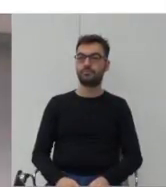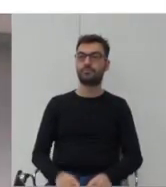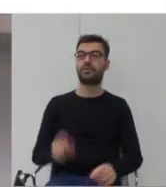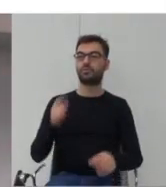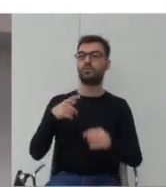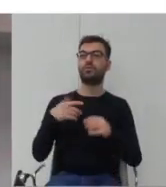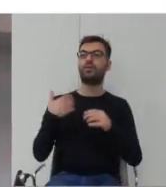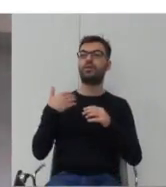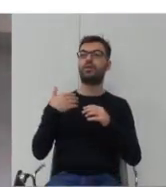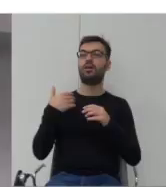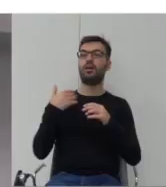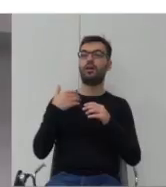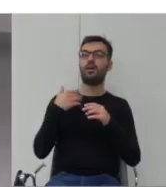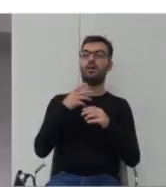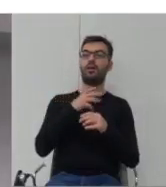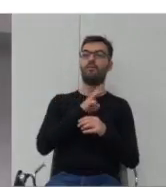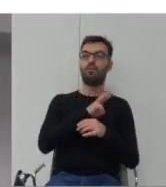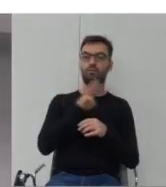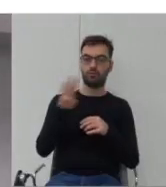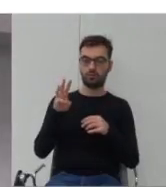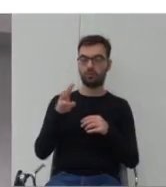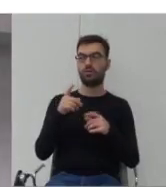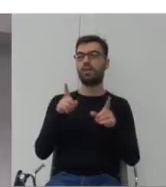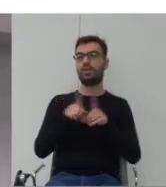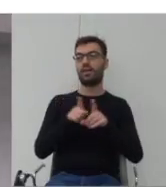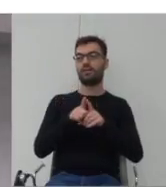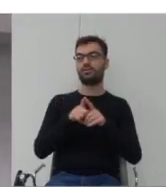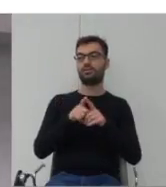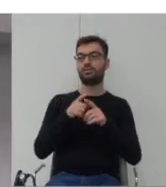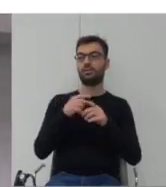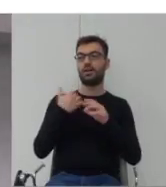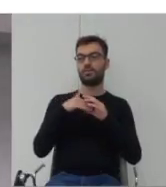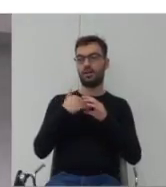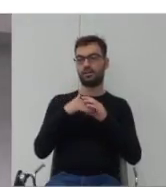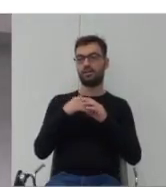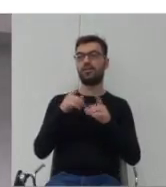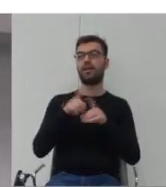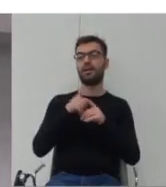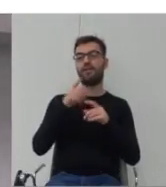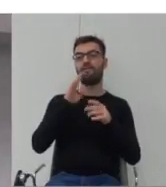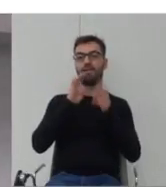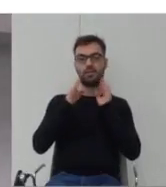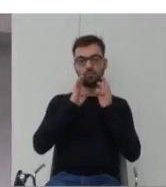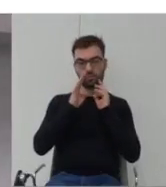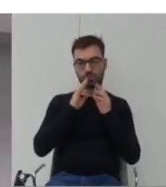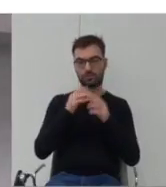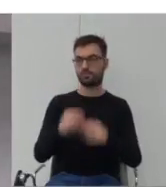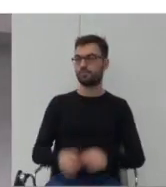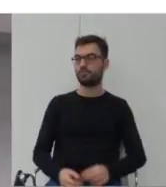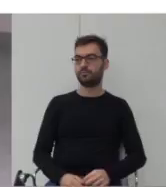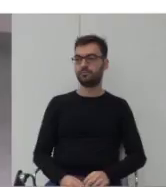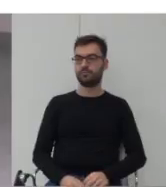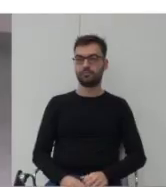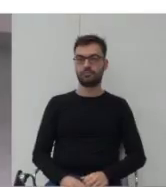zarówno adres strony internetowej, jak i adres na Facebooku.